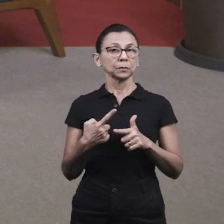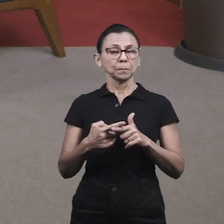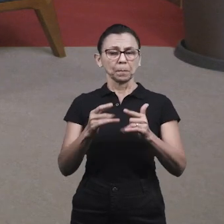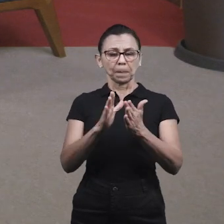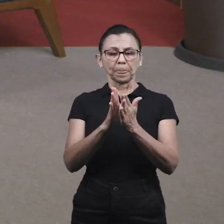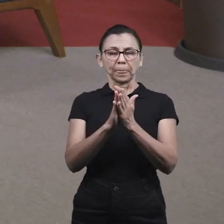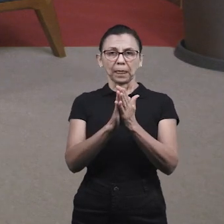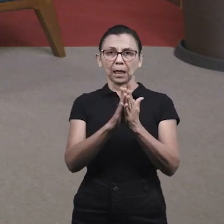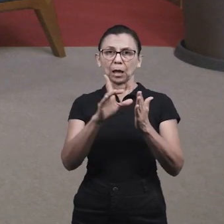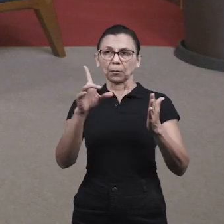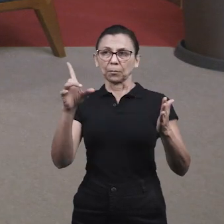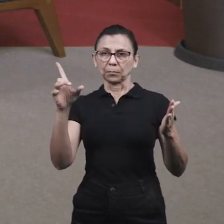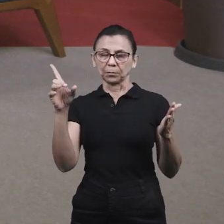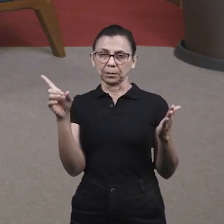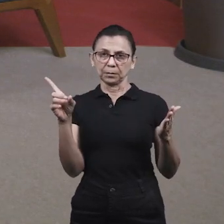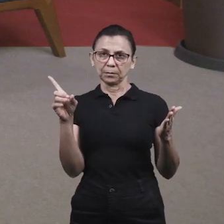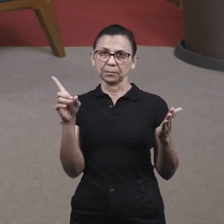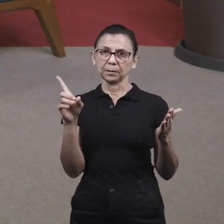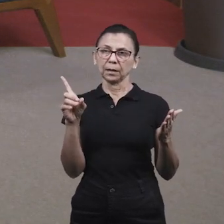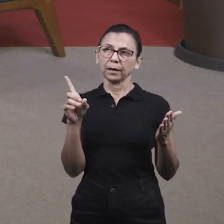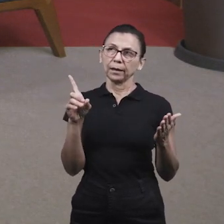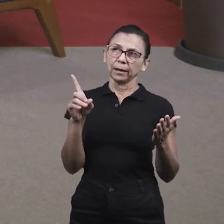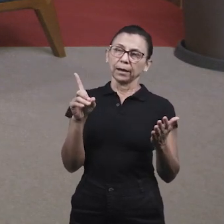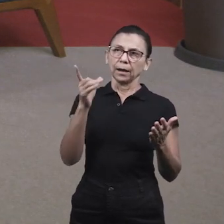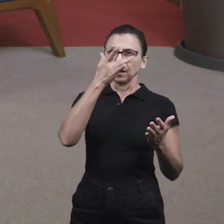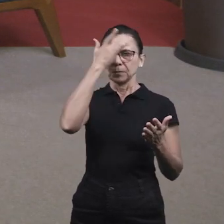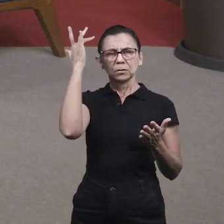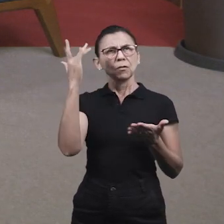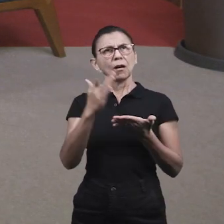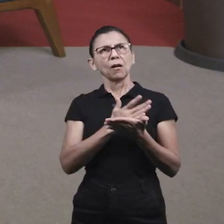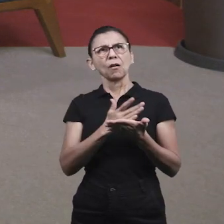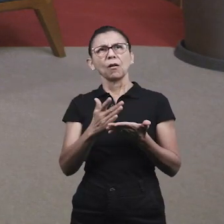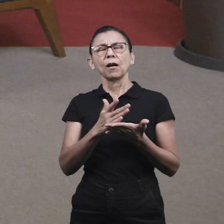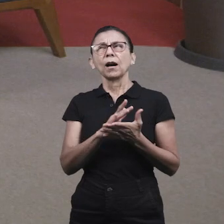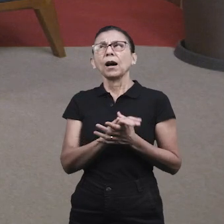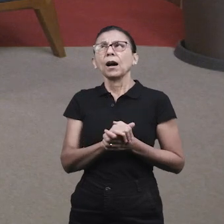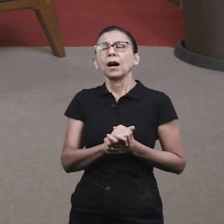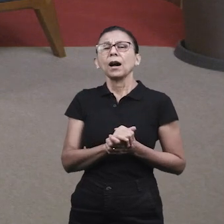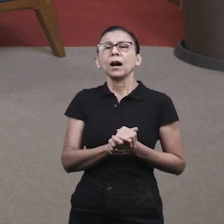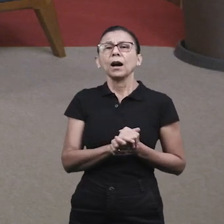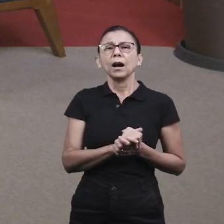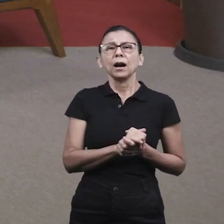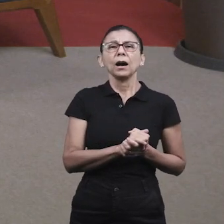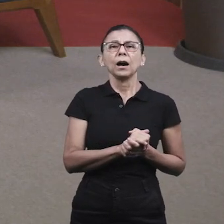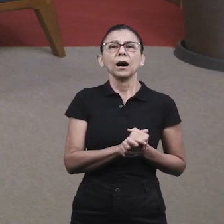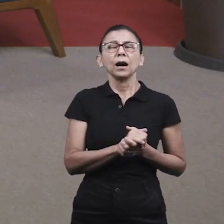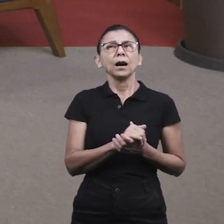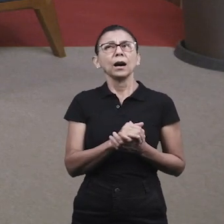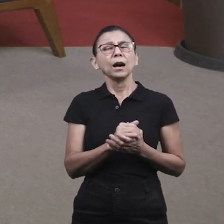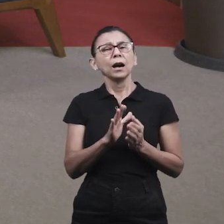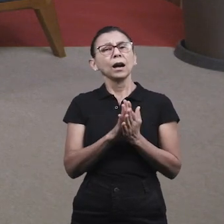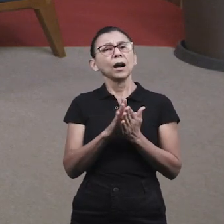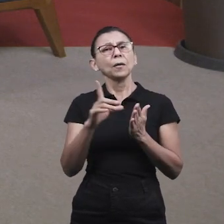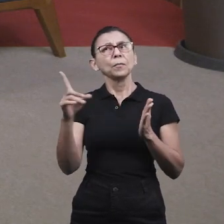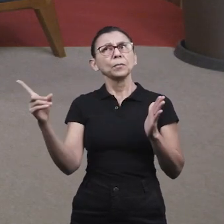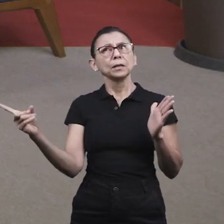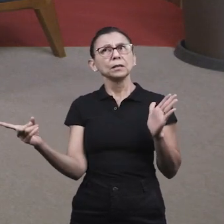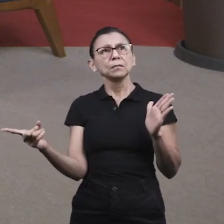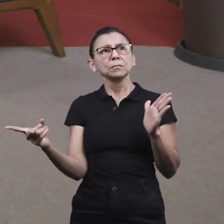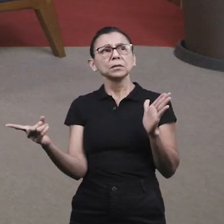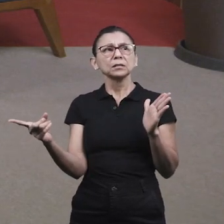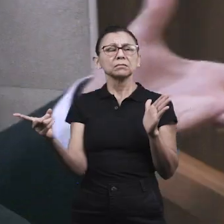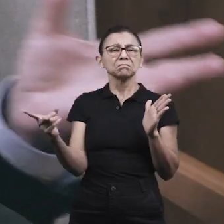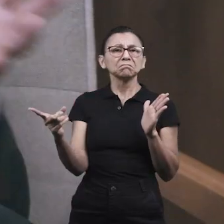l'association ces jours qu'il fait ici donc? Ça, c'est un aspect très important. Parce que la Bible, en